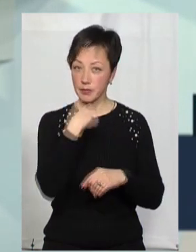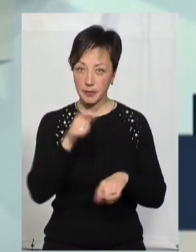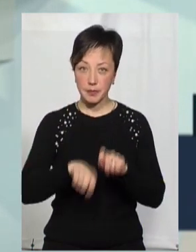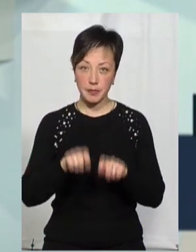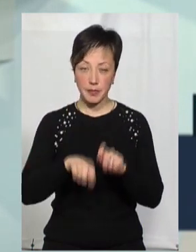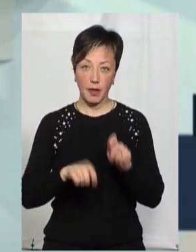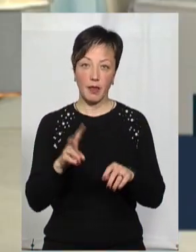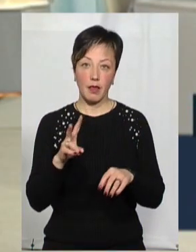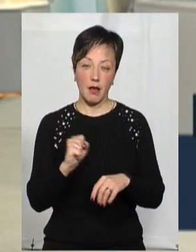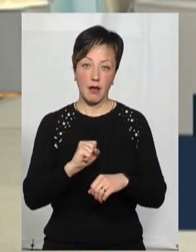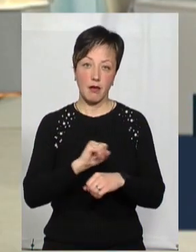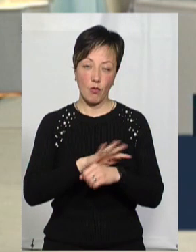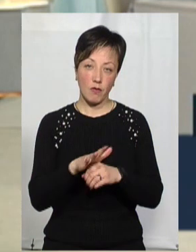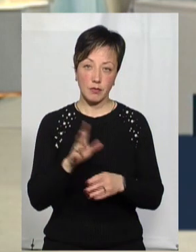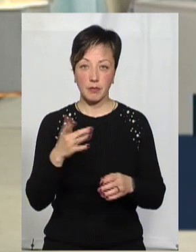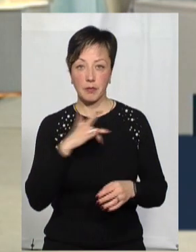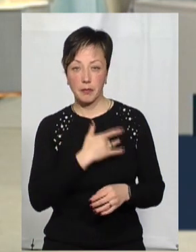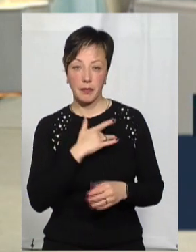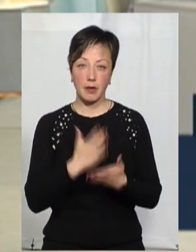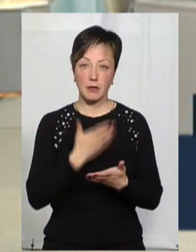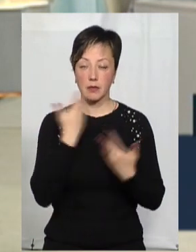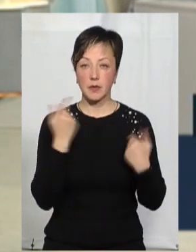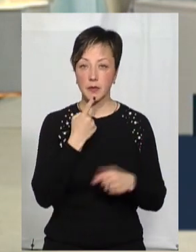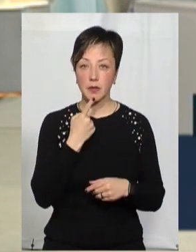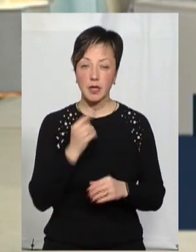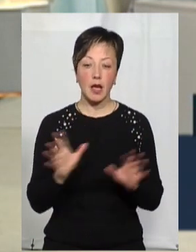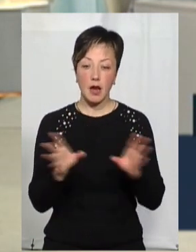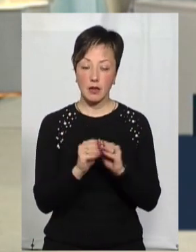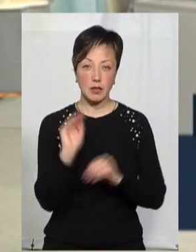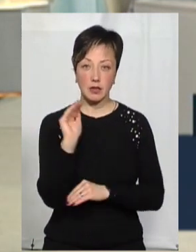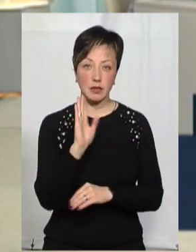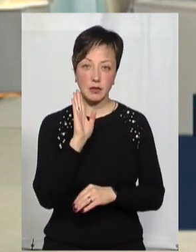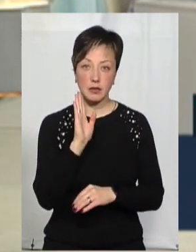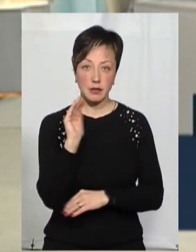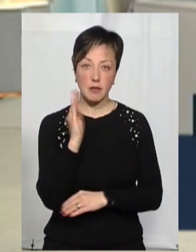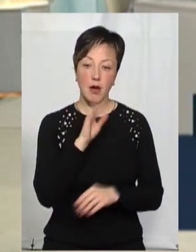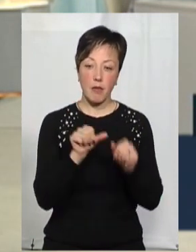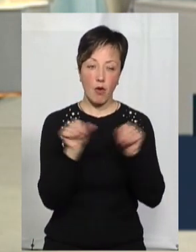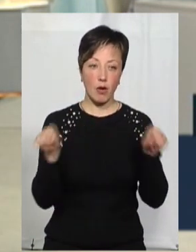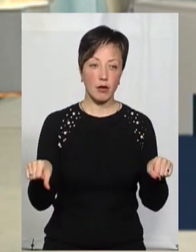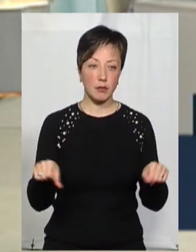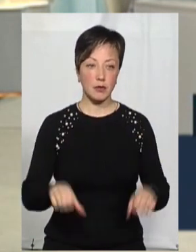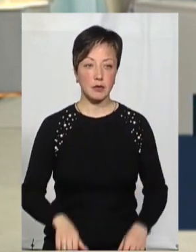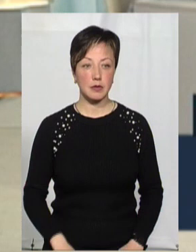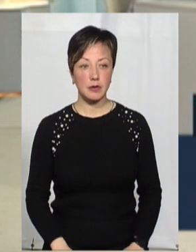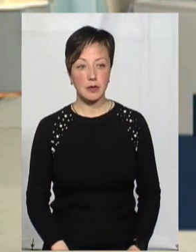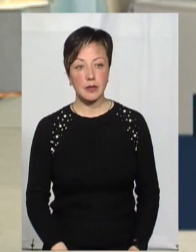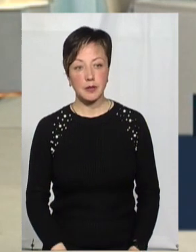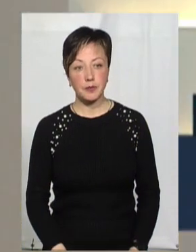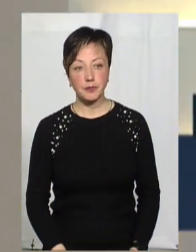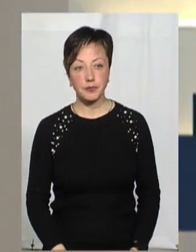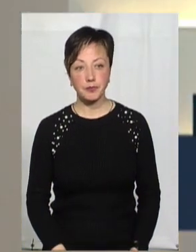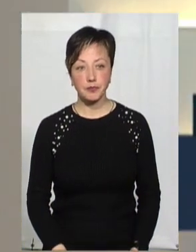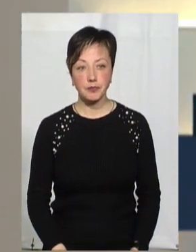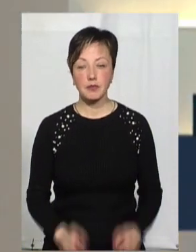біоматеріал на аналіз. Дівчинка, вони не лежать разом з дівчинкою. Мама в одній палаті, дівчинка в іншій палаті.